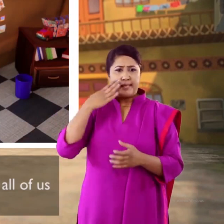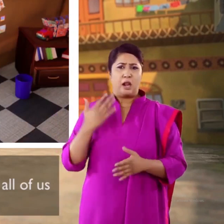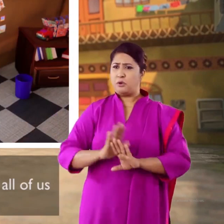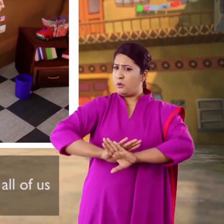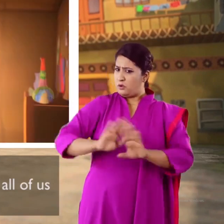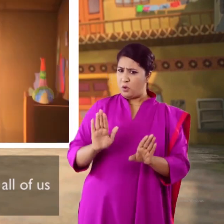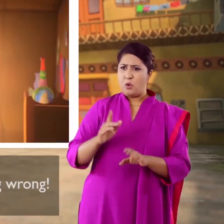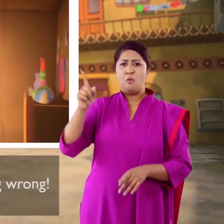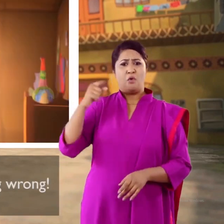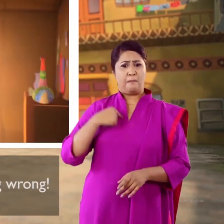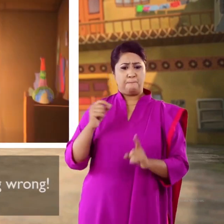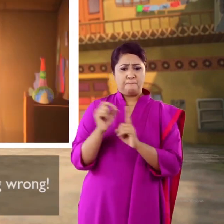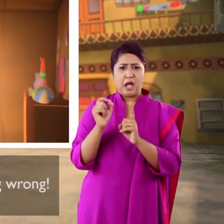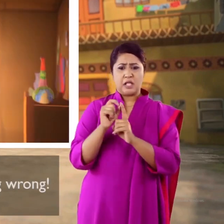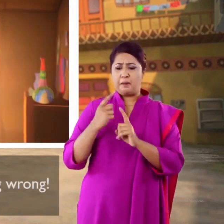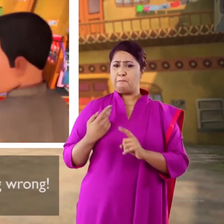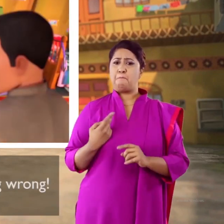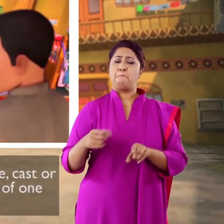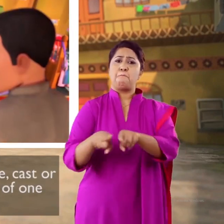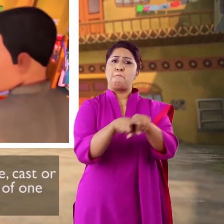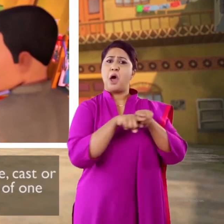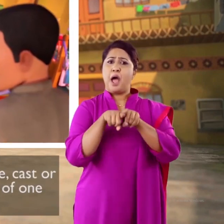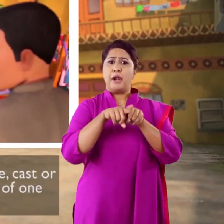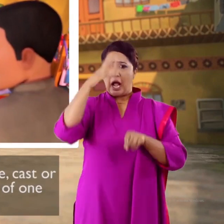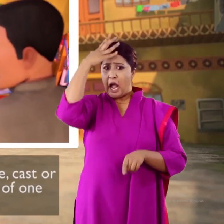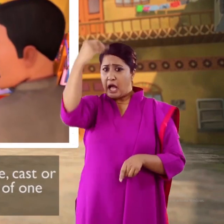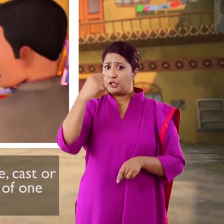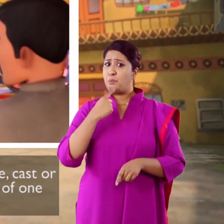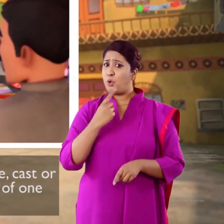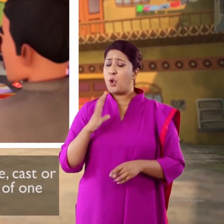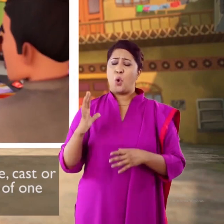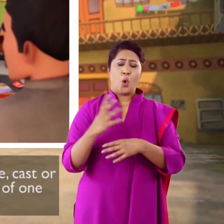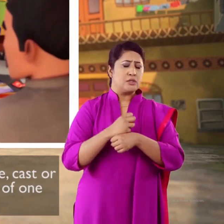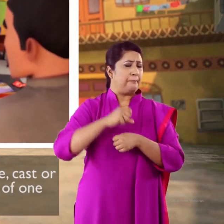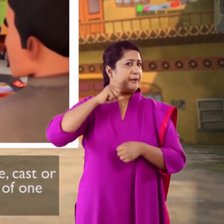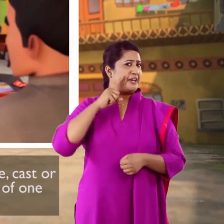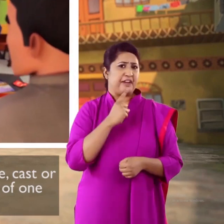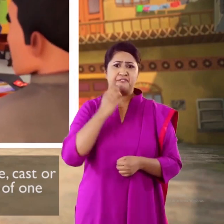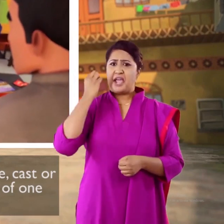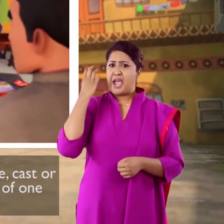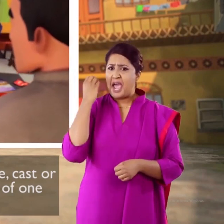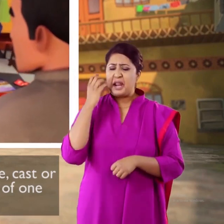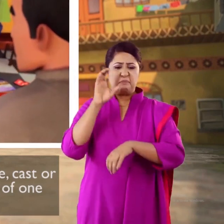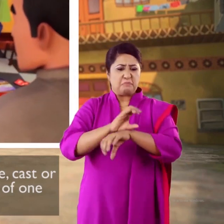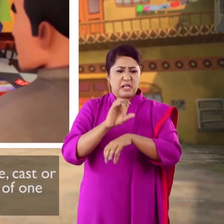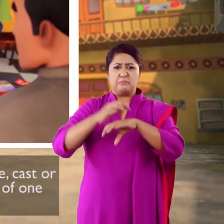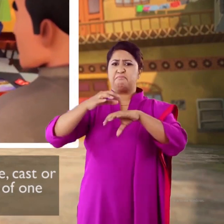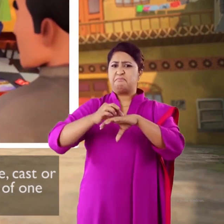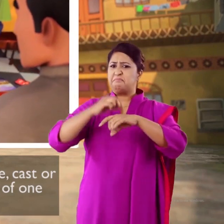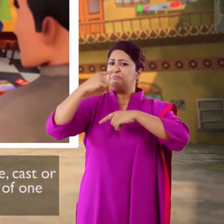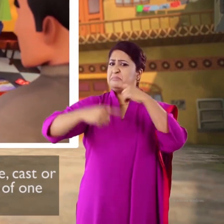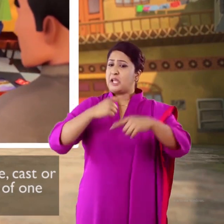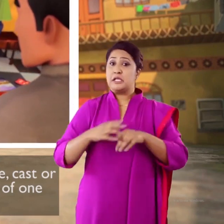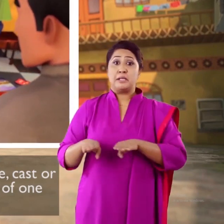एक पाकिस्तानी है और उसने कुछ गलत नहीं किया। कायद ने कहा हम सब चाहे कोई भी रंग, नस्ल या फिर के हो,